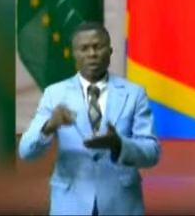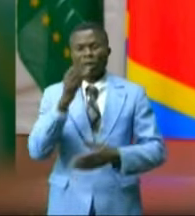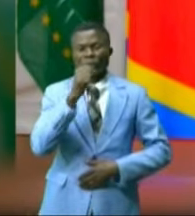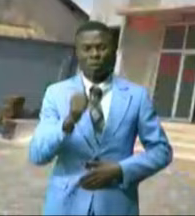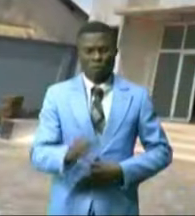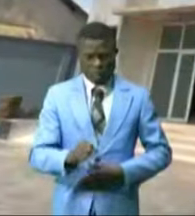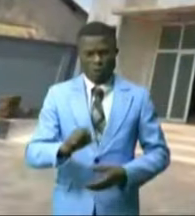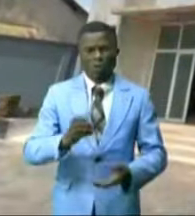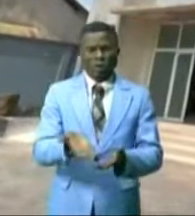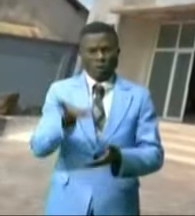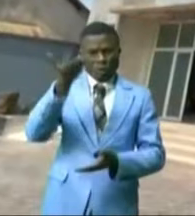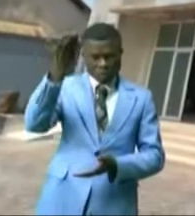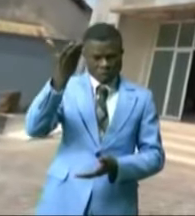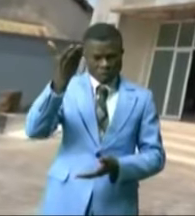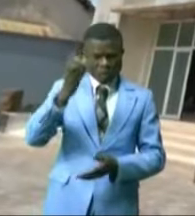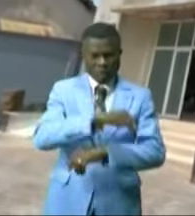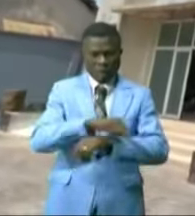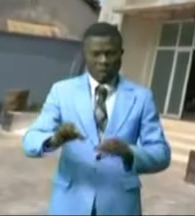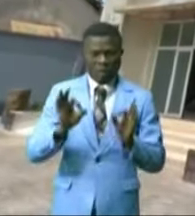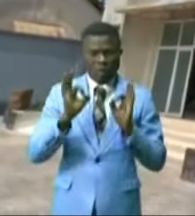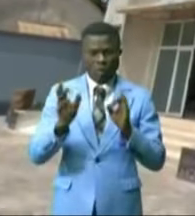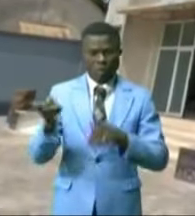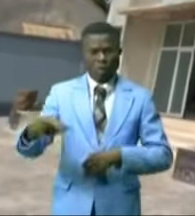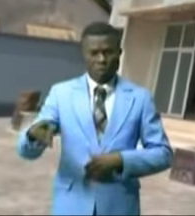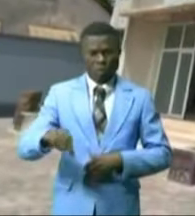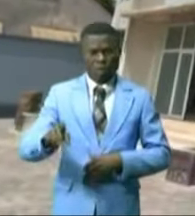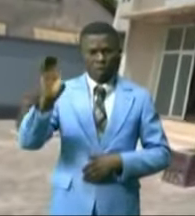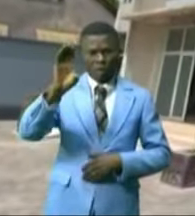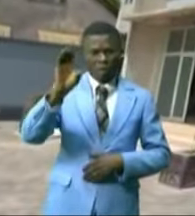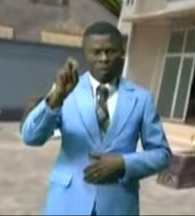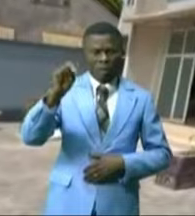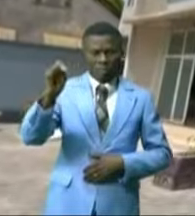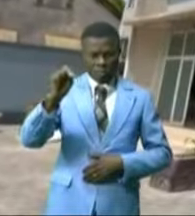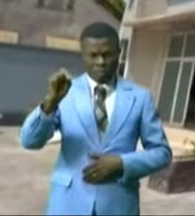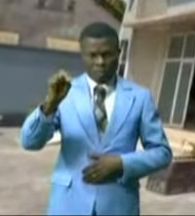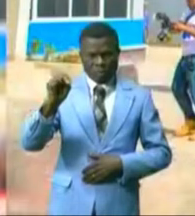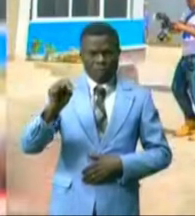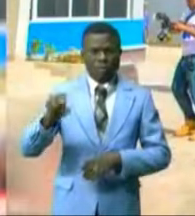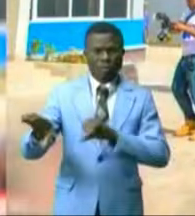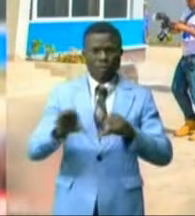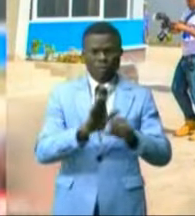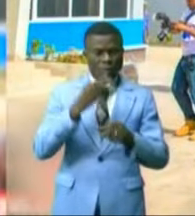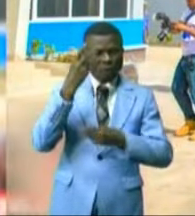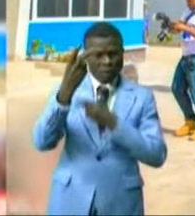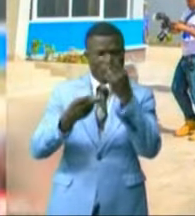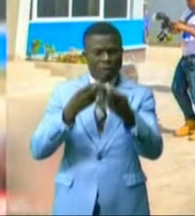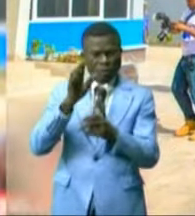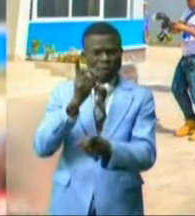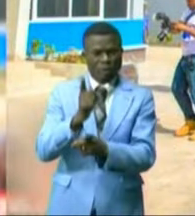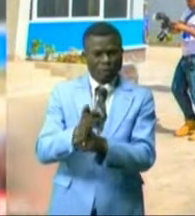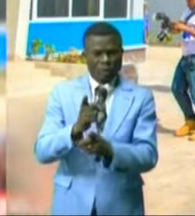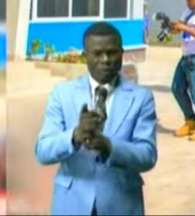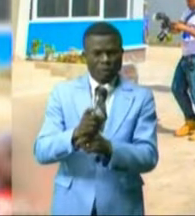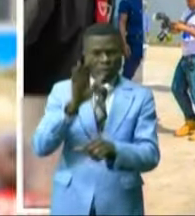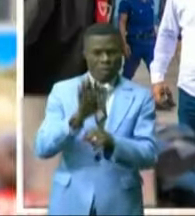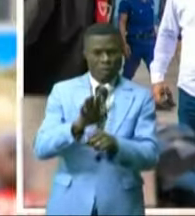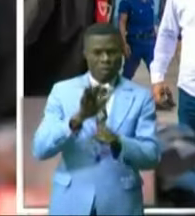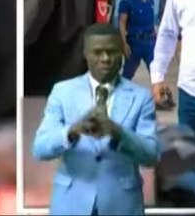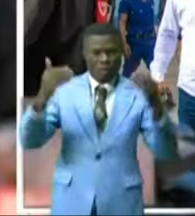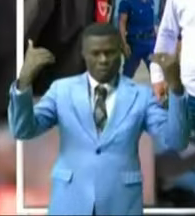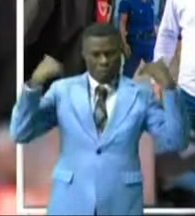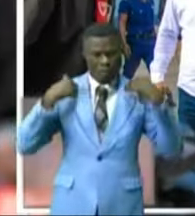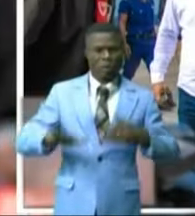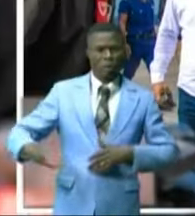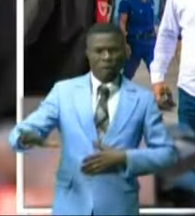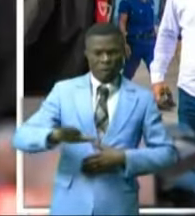été améliorée. Ce nouveau siège provincial de Sainte-Sape a fait l'objet d'une série de visites effectuées par plusieurs autorités